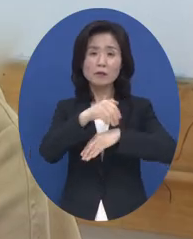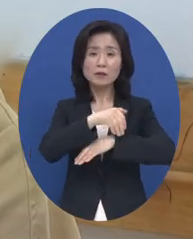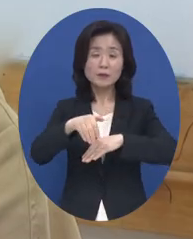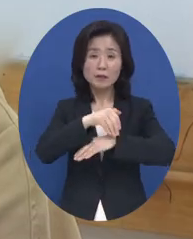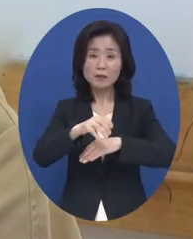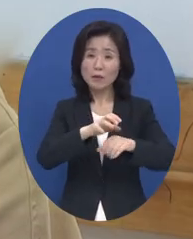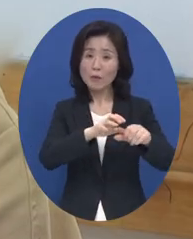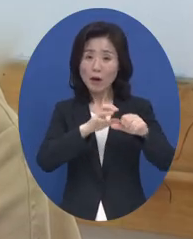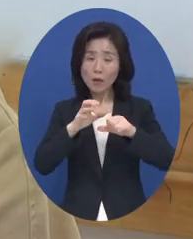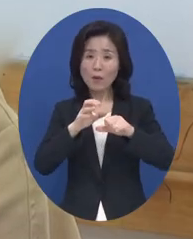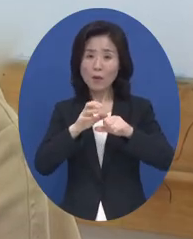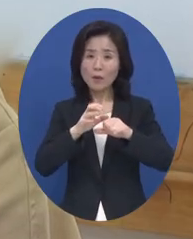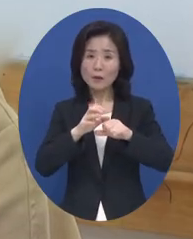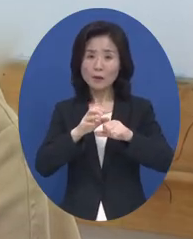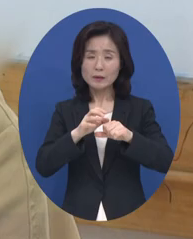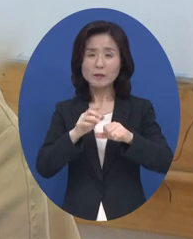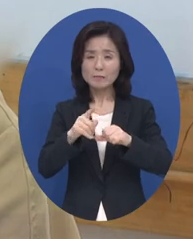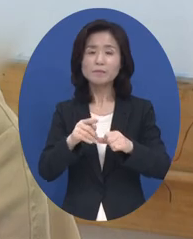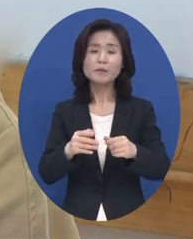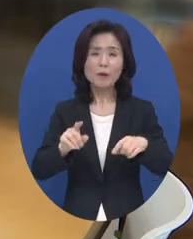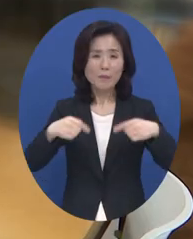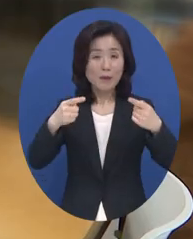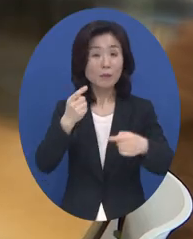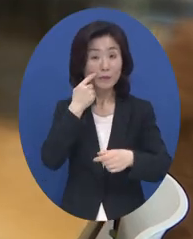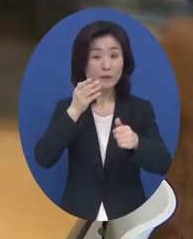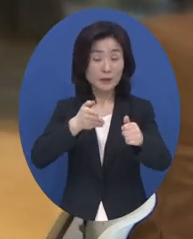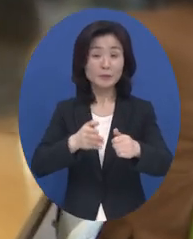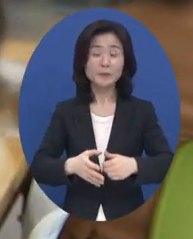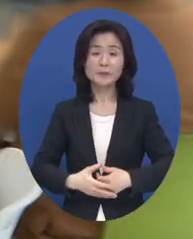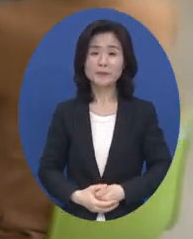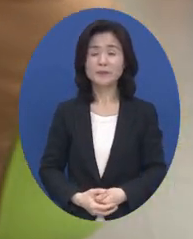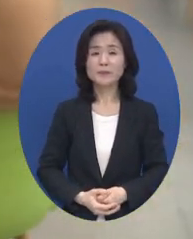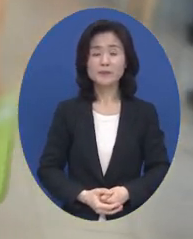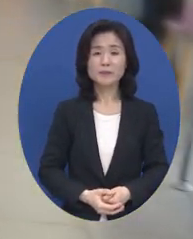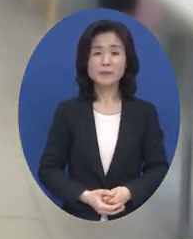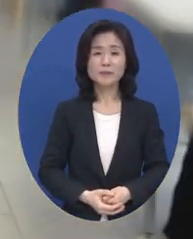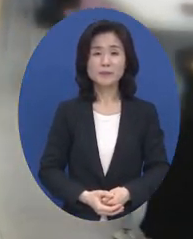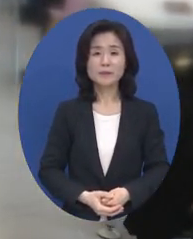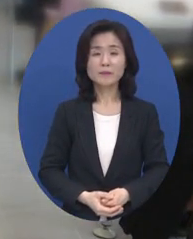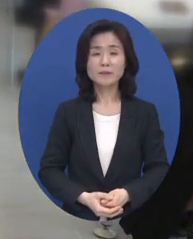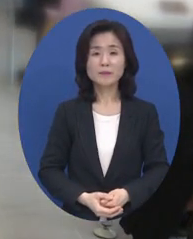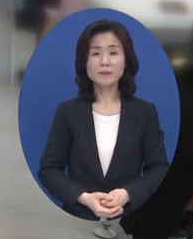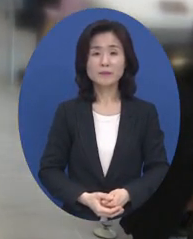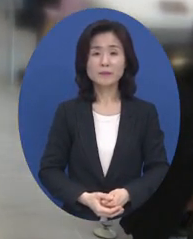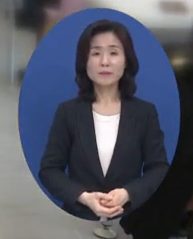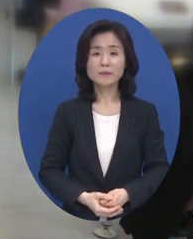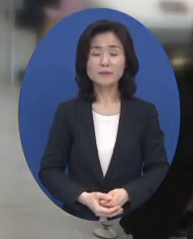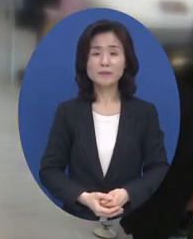희망의 문을 두드리시길 바라봅니다. 경기지TV 최지연입니다.